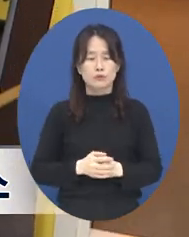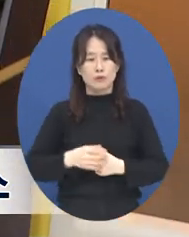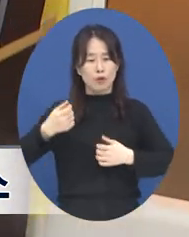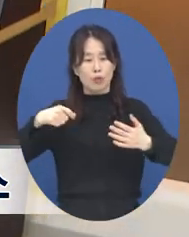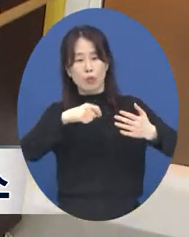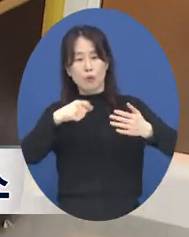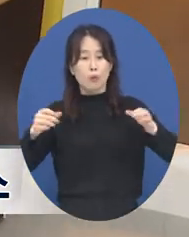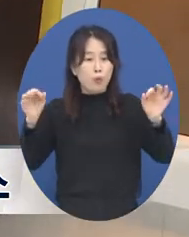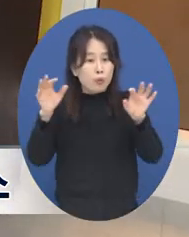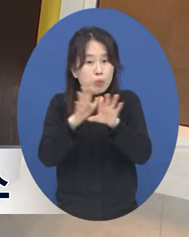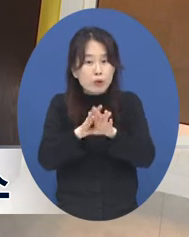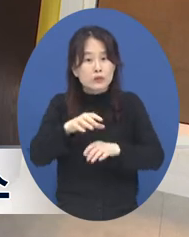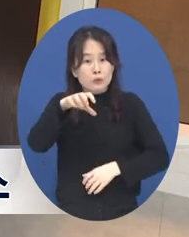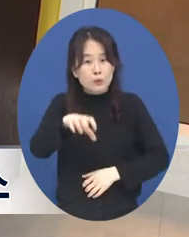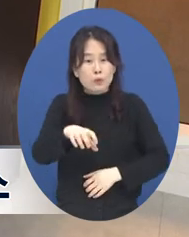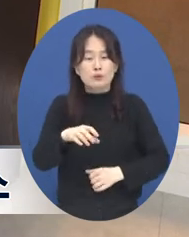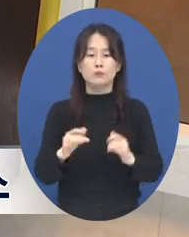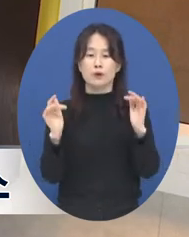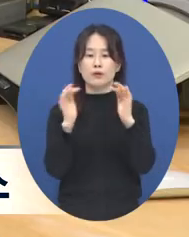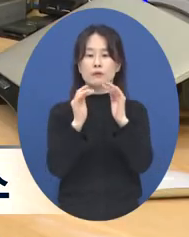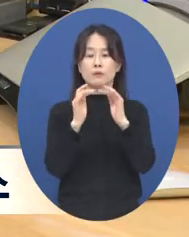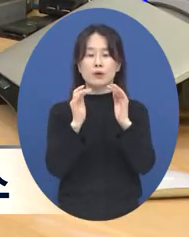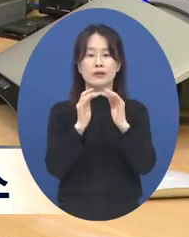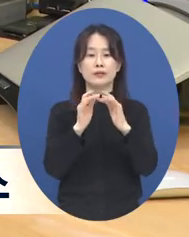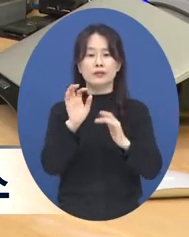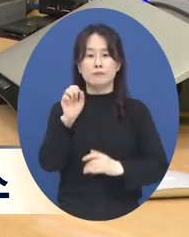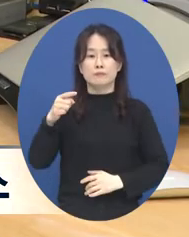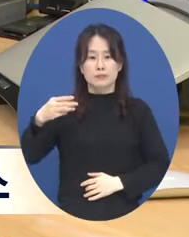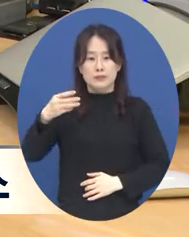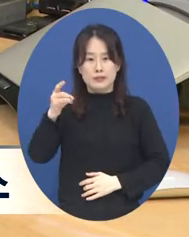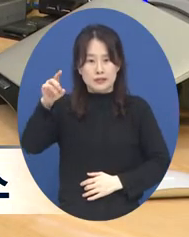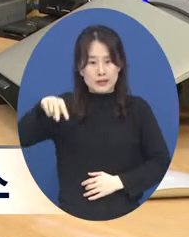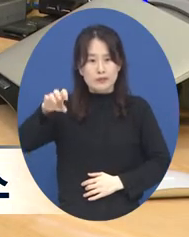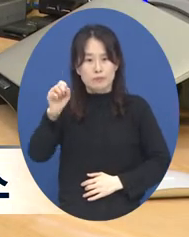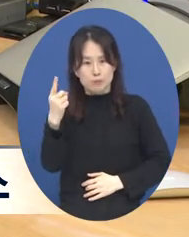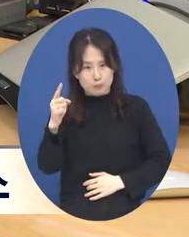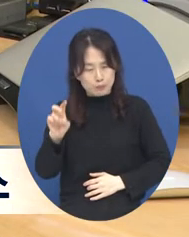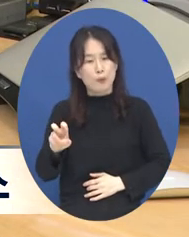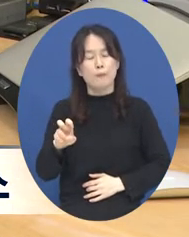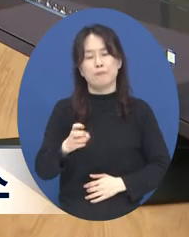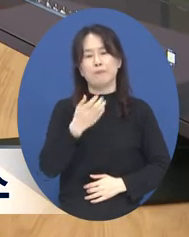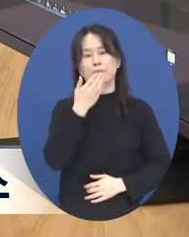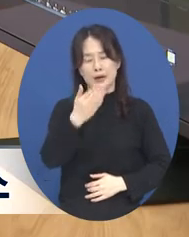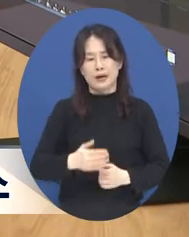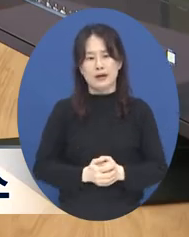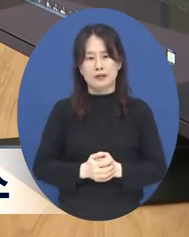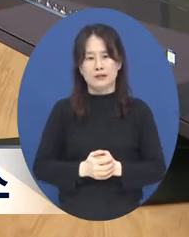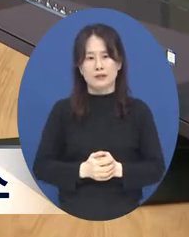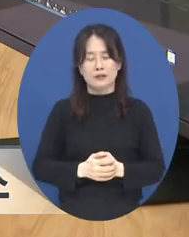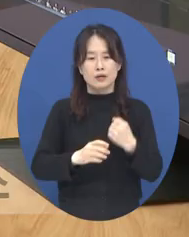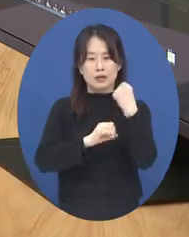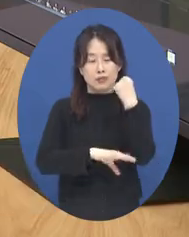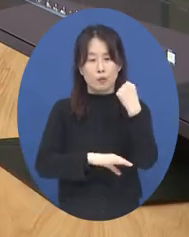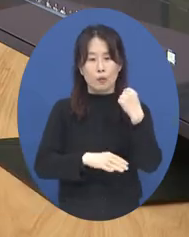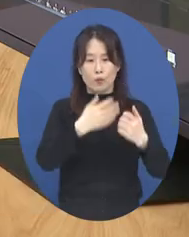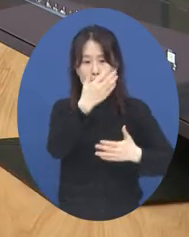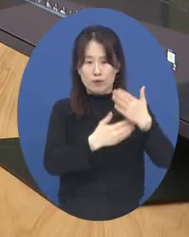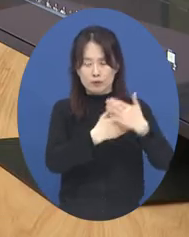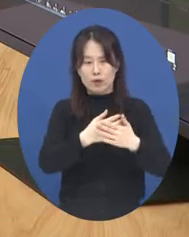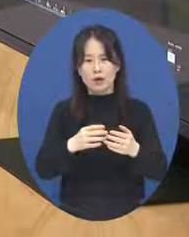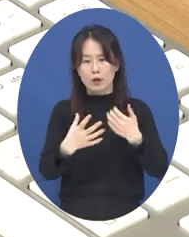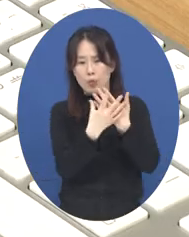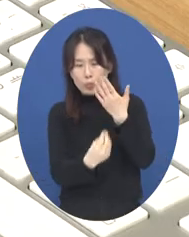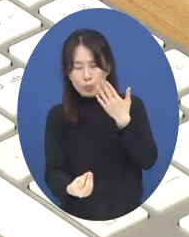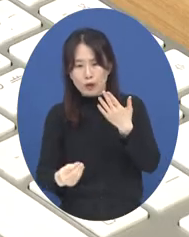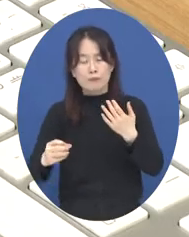위한 온라인 동영상 플랫폼이 만들어졌습니다 무한 복제가 가능하고 원본과 사본 간의 9분이 어려운 디지털 콘텐츠의